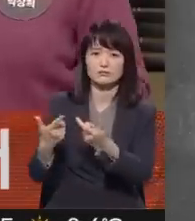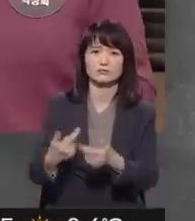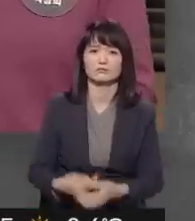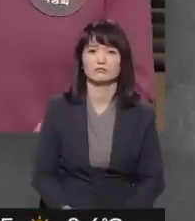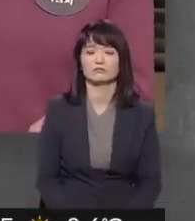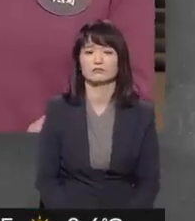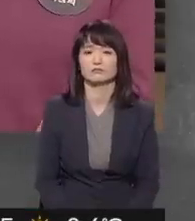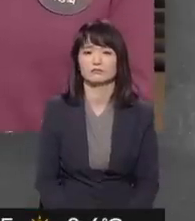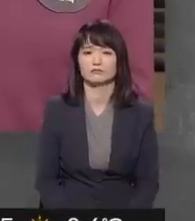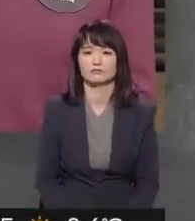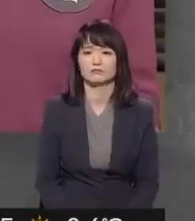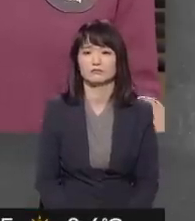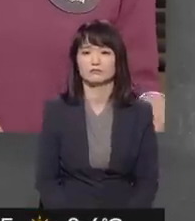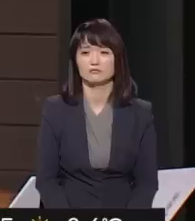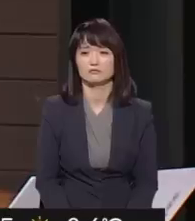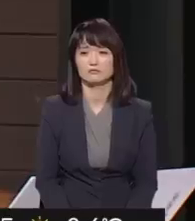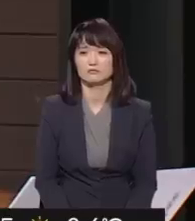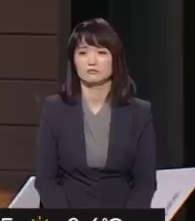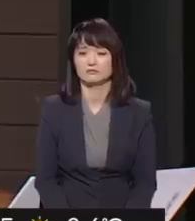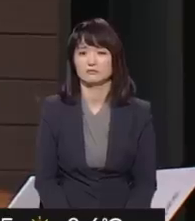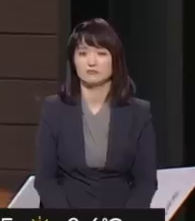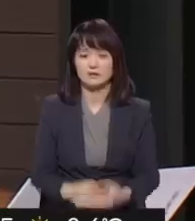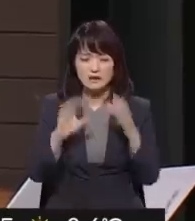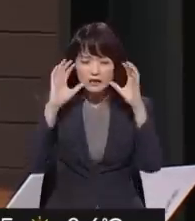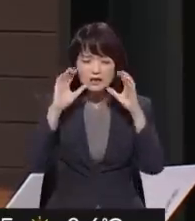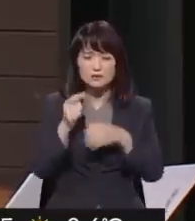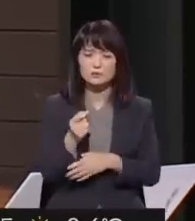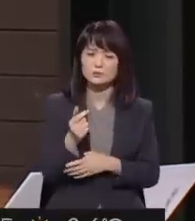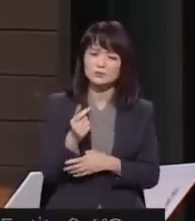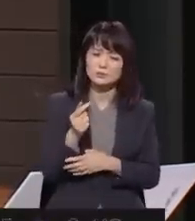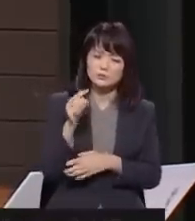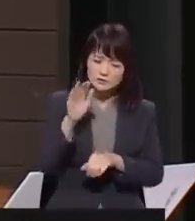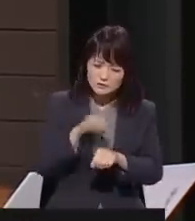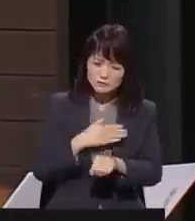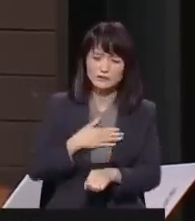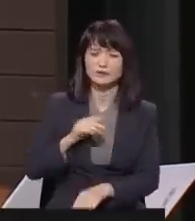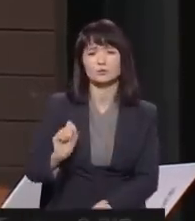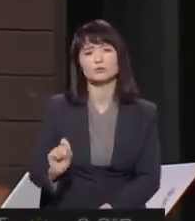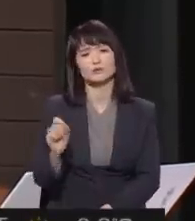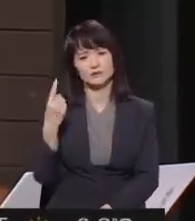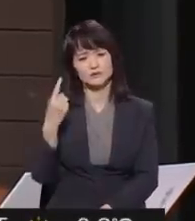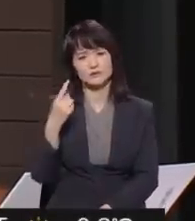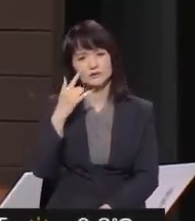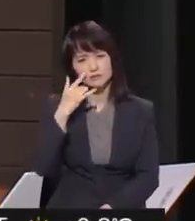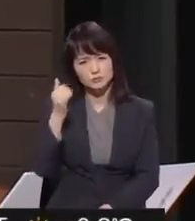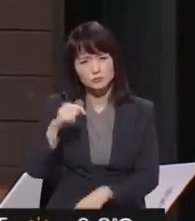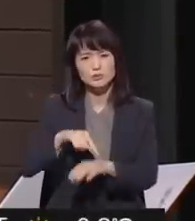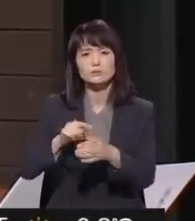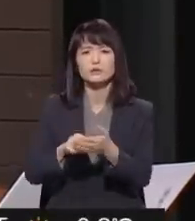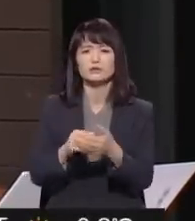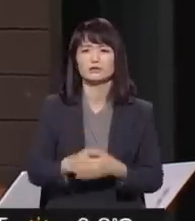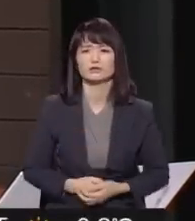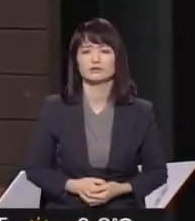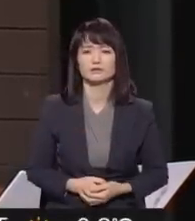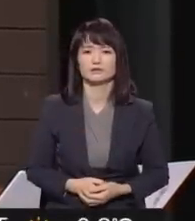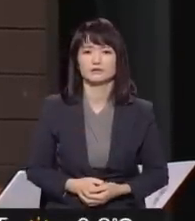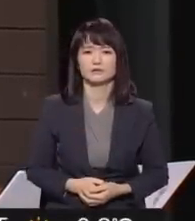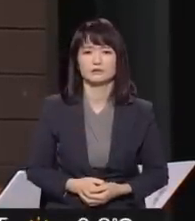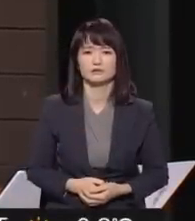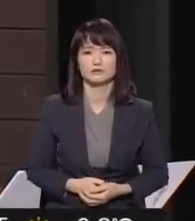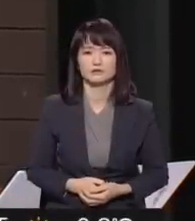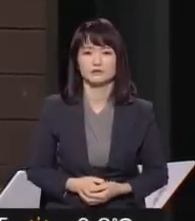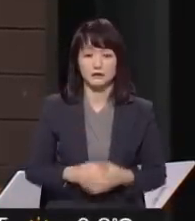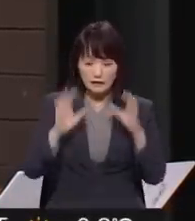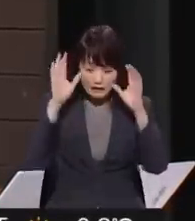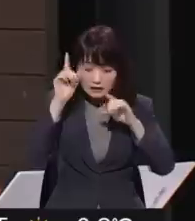그러니까요 아까 뭐 소장님 진짜 아이가 뭐 조금만 잘못해도 나 때문인가보다 그러시는게 부모 마음이라는데 세상에 아이가 다쳐가지고